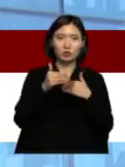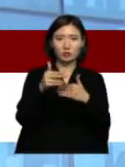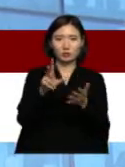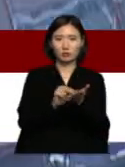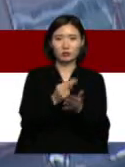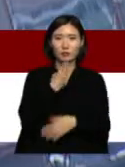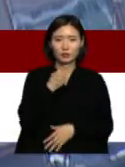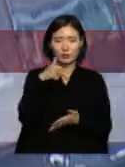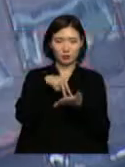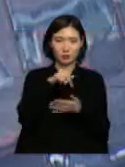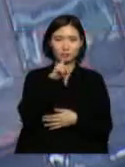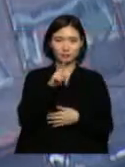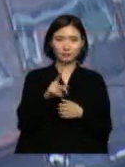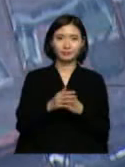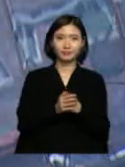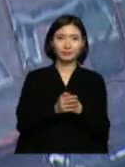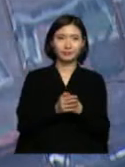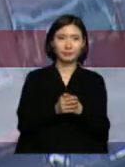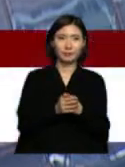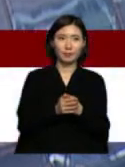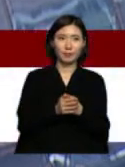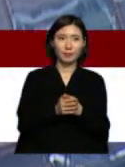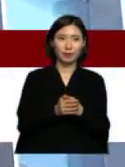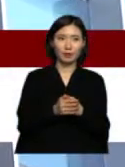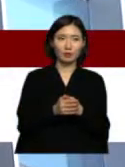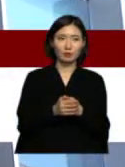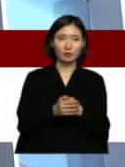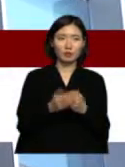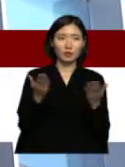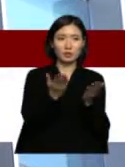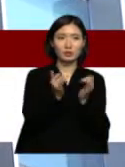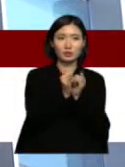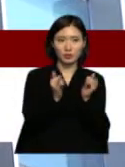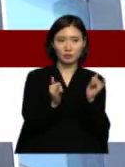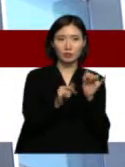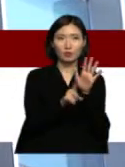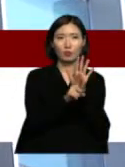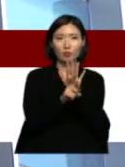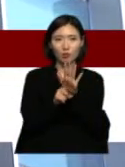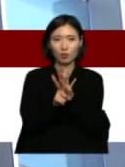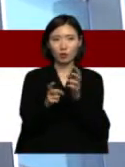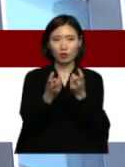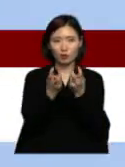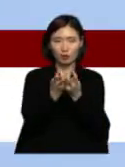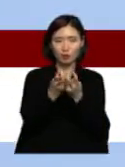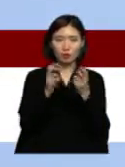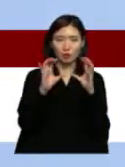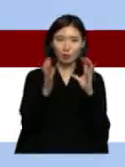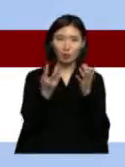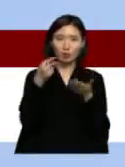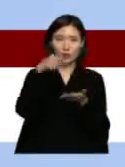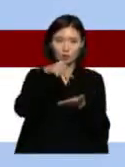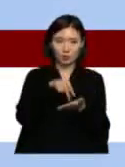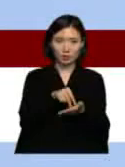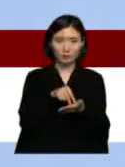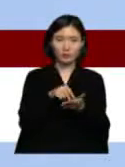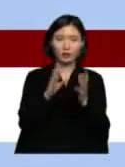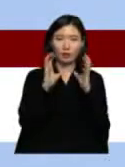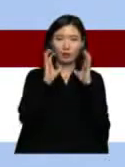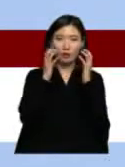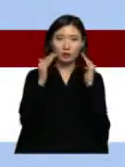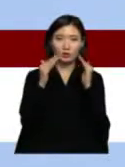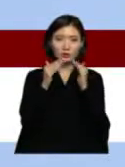없다는 입장이었습니다 나름대로 점들이 그 공부하면서 어떻게 그 뽐뿌 꿍이 지금